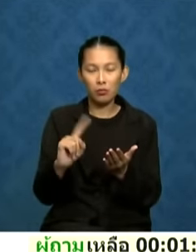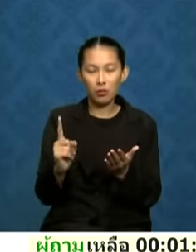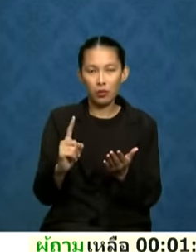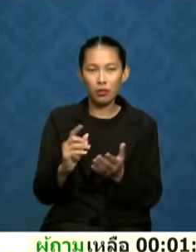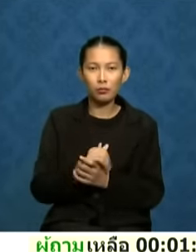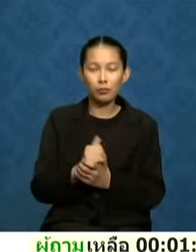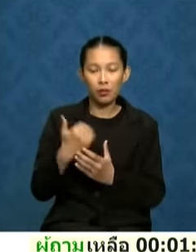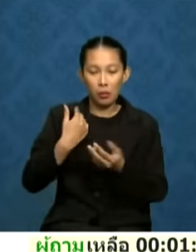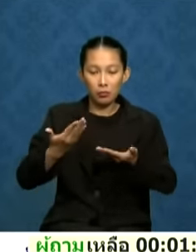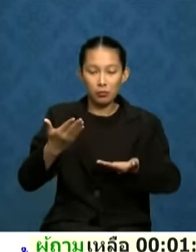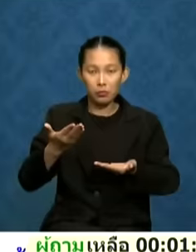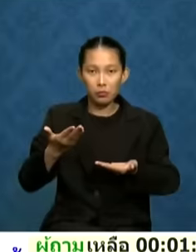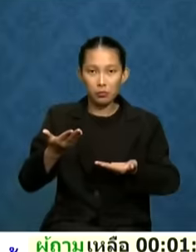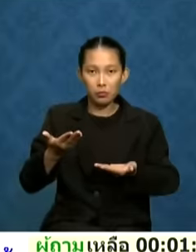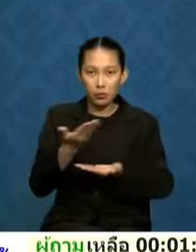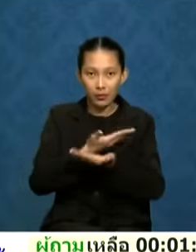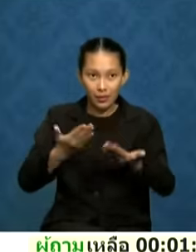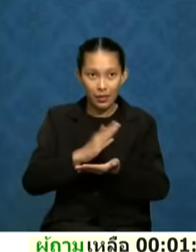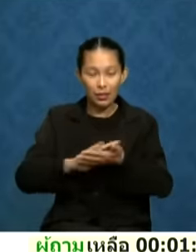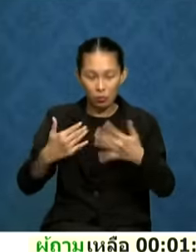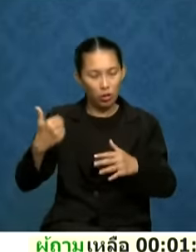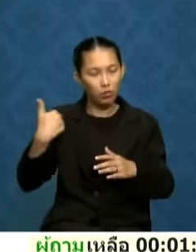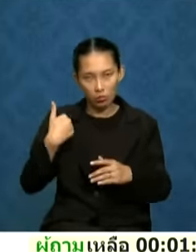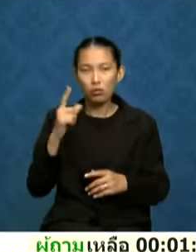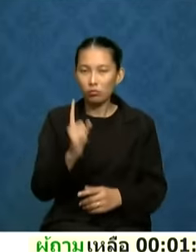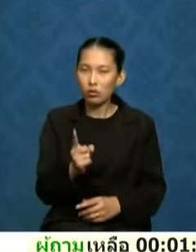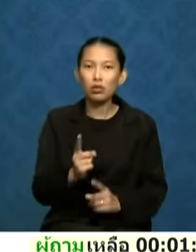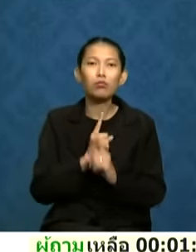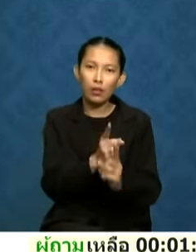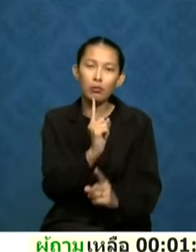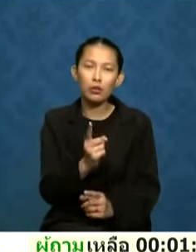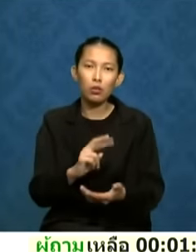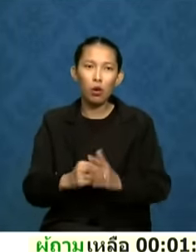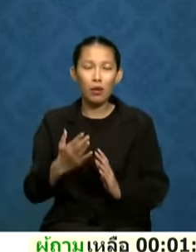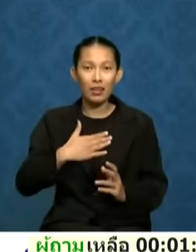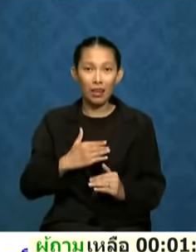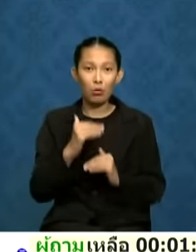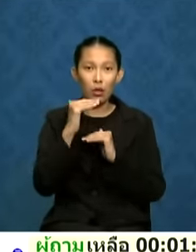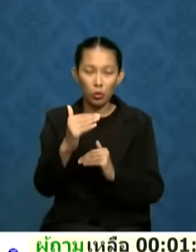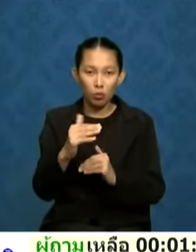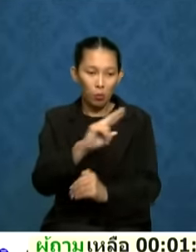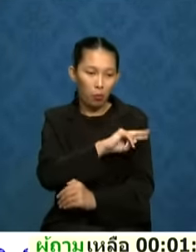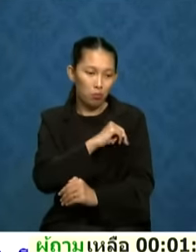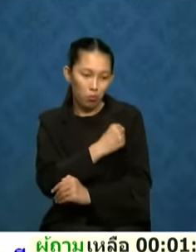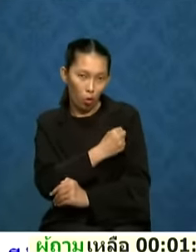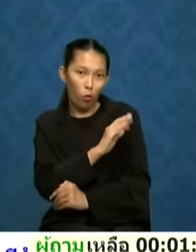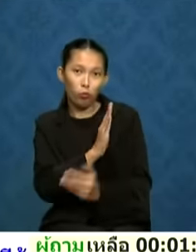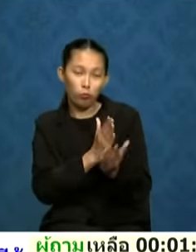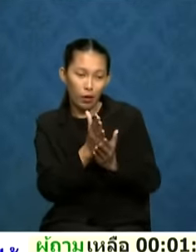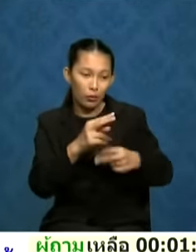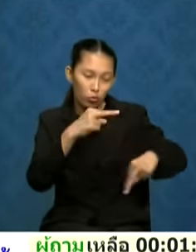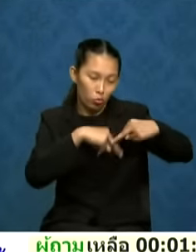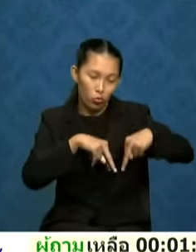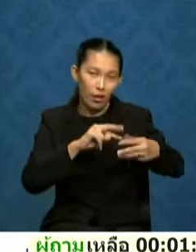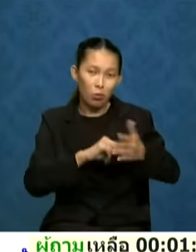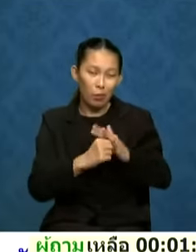coefficientsอ –้มผลออกมามันออกมาอยงจิๆเราไมได้สามาถไปกัมหนดให้แร์ทางนิติเวธรมาบอกวาเหต